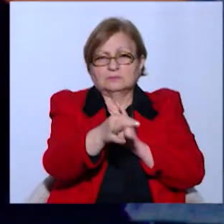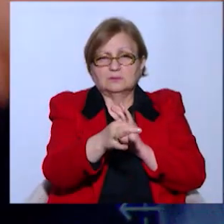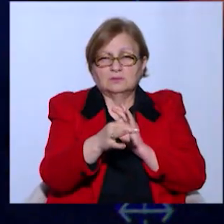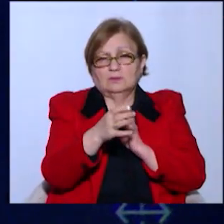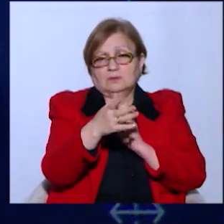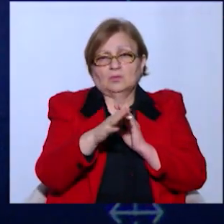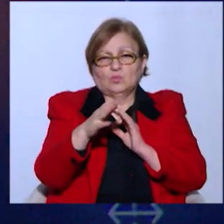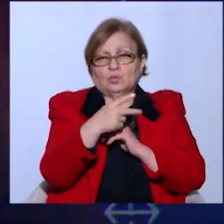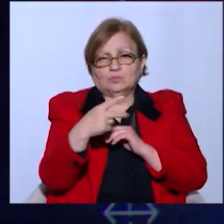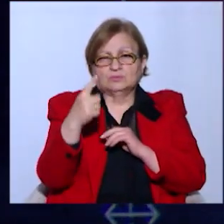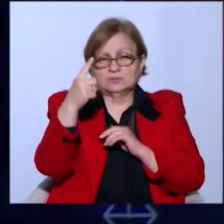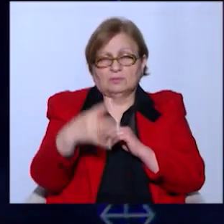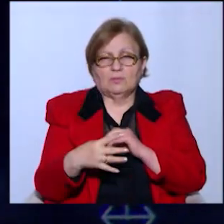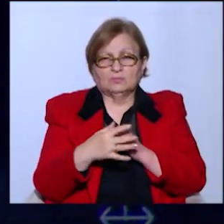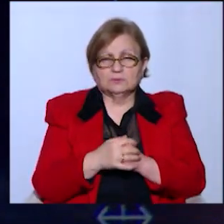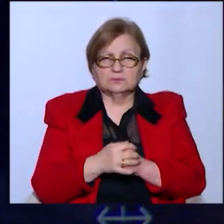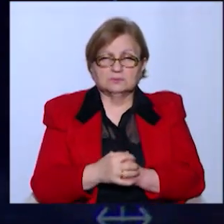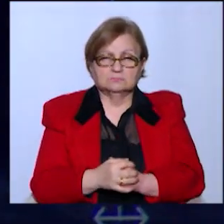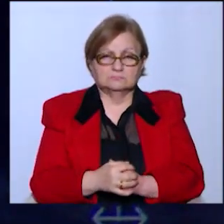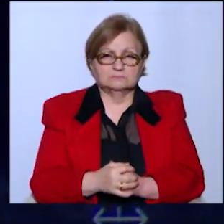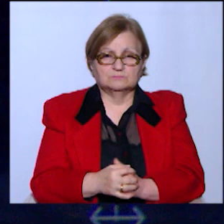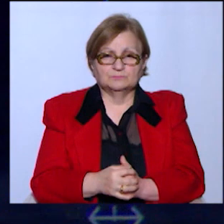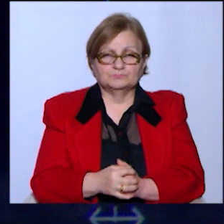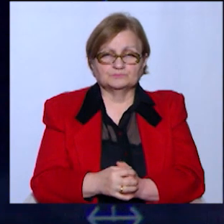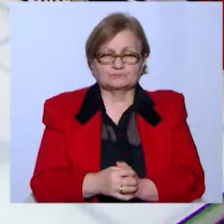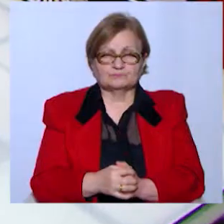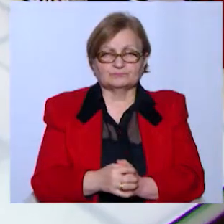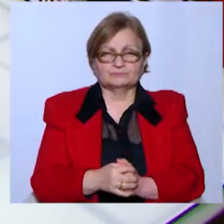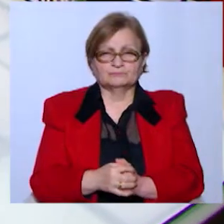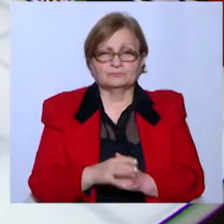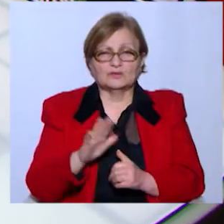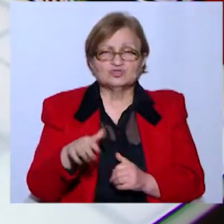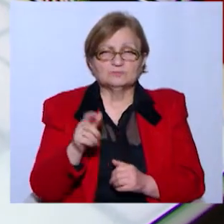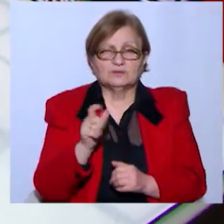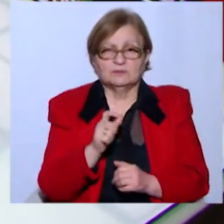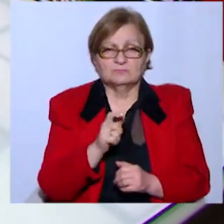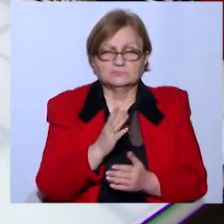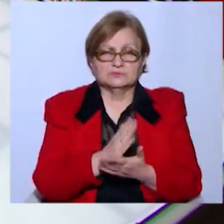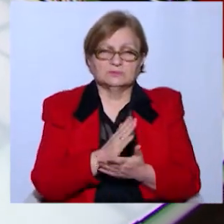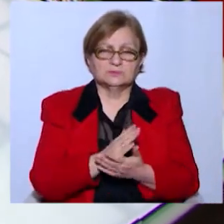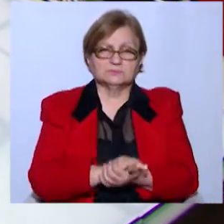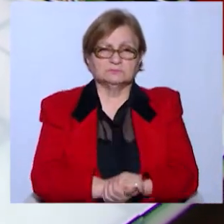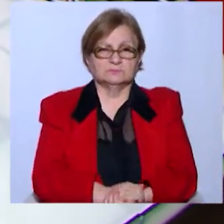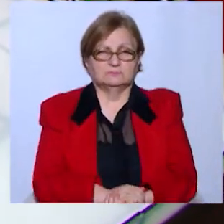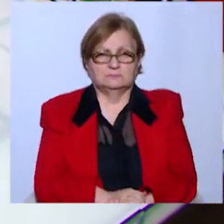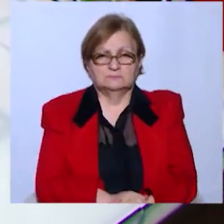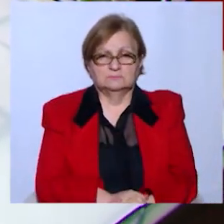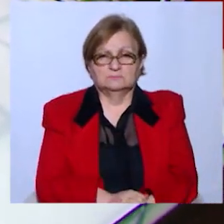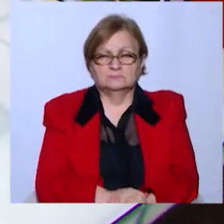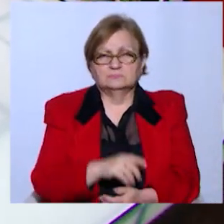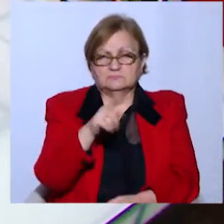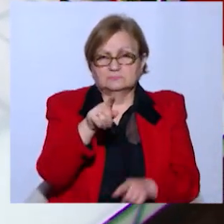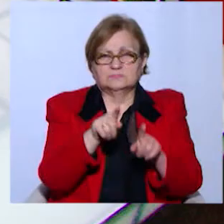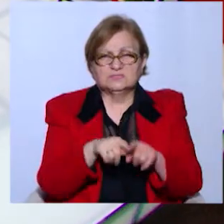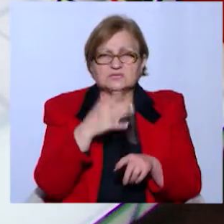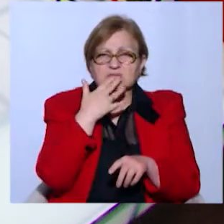უდრის 1/4. შემდეგი ამოცანა ასეთი არის. ესეც ეროვნული